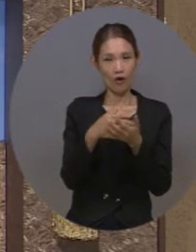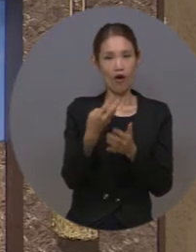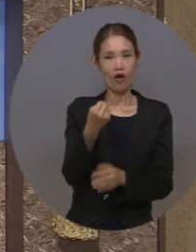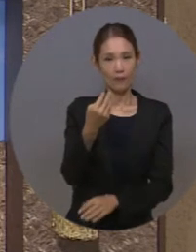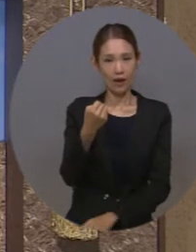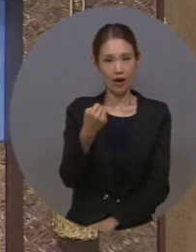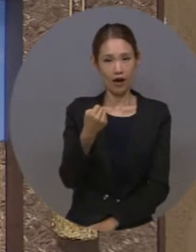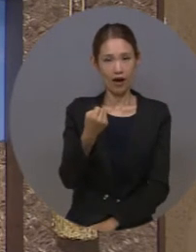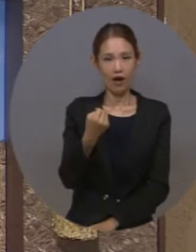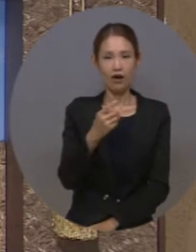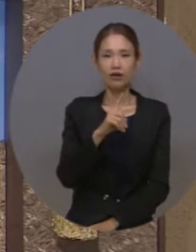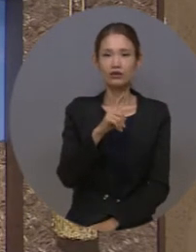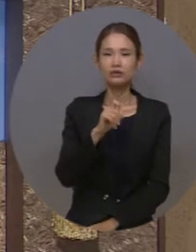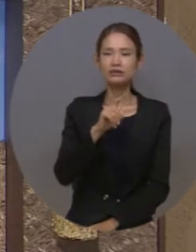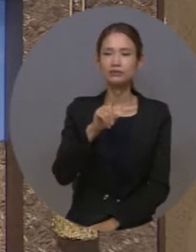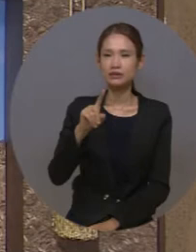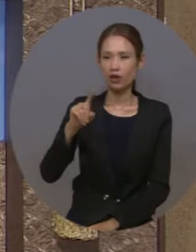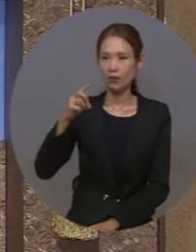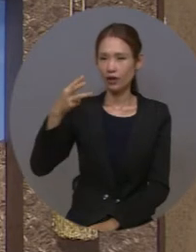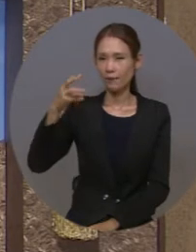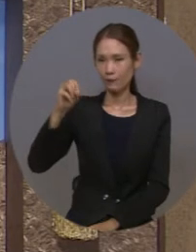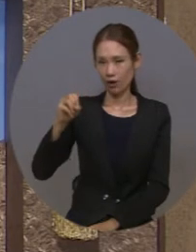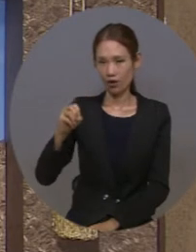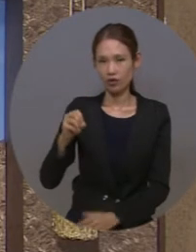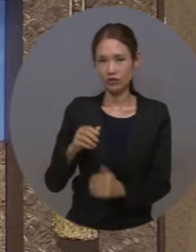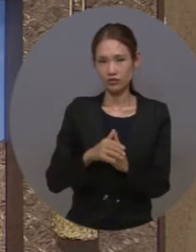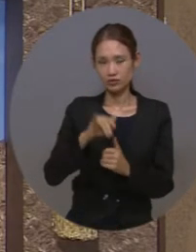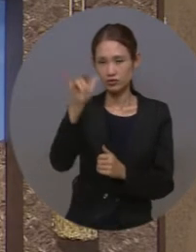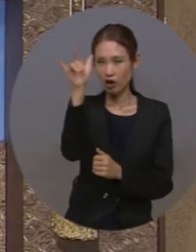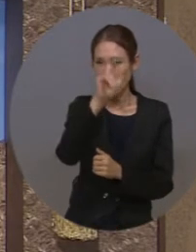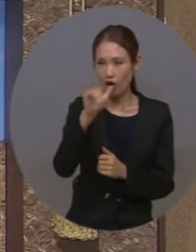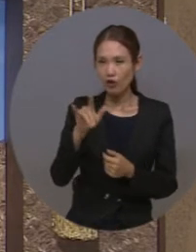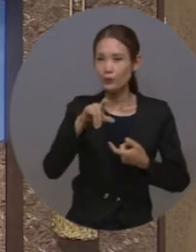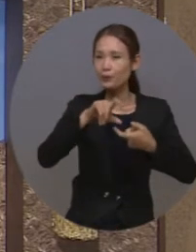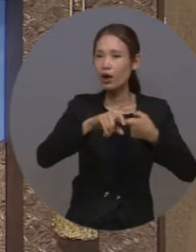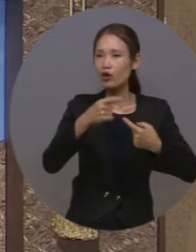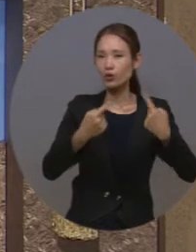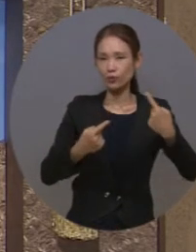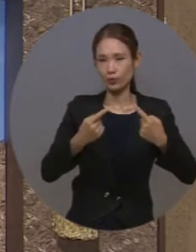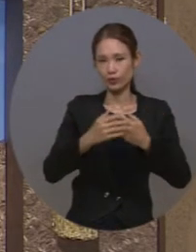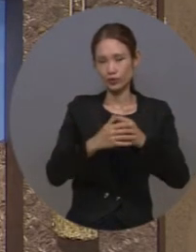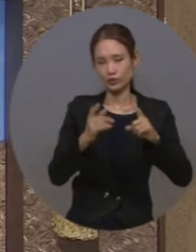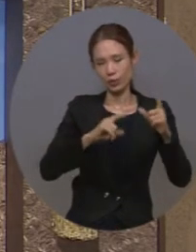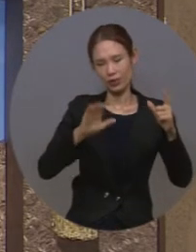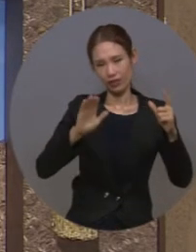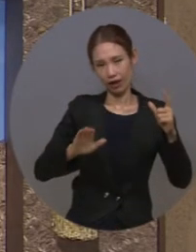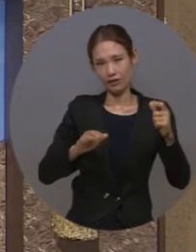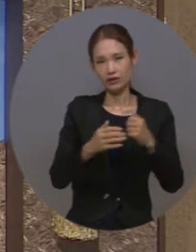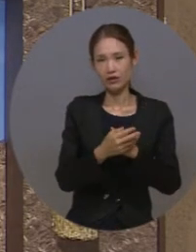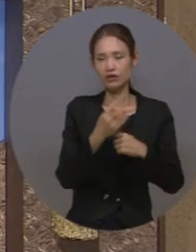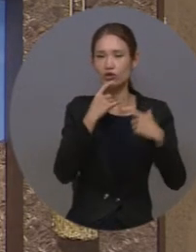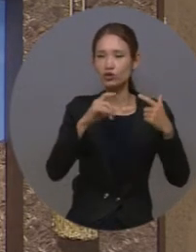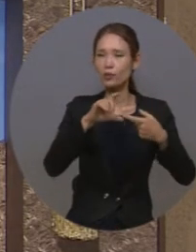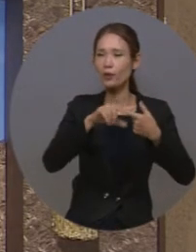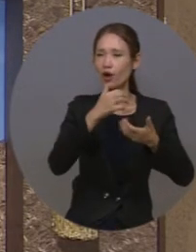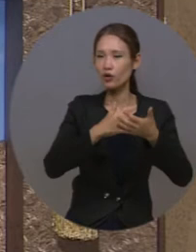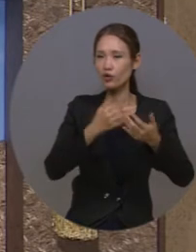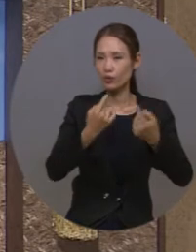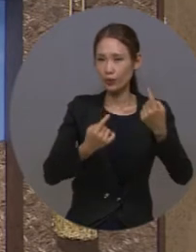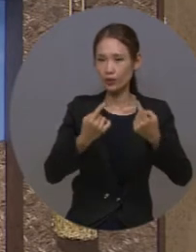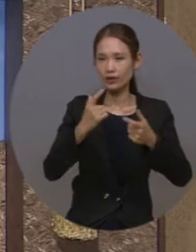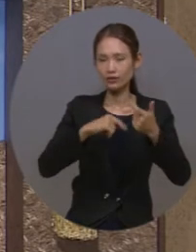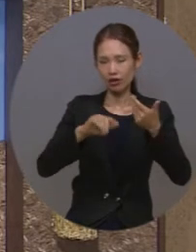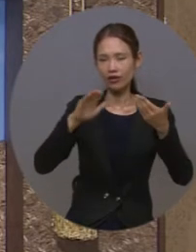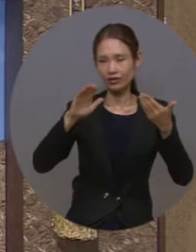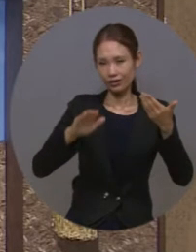13만 4,473명이니까 11.3%로 전국 평균보다 좀 낮고 경기도 예. 평균보다도 좀